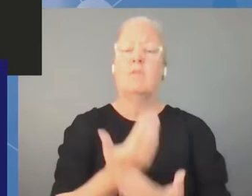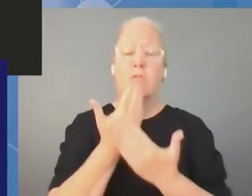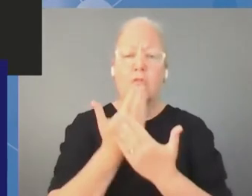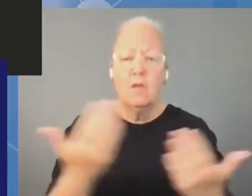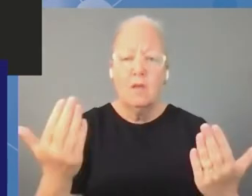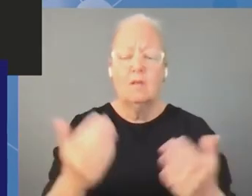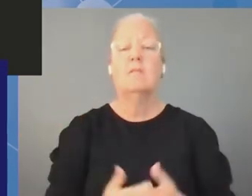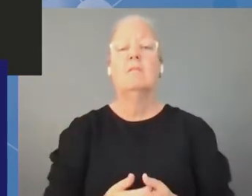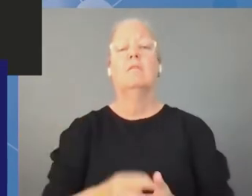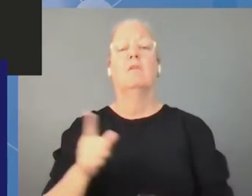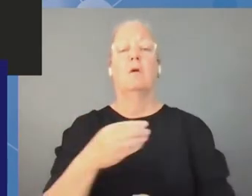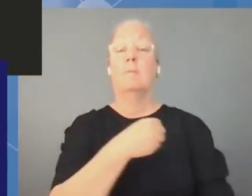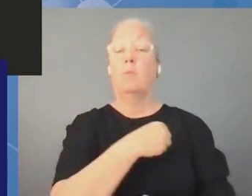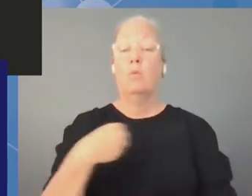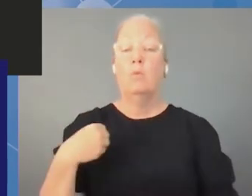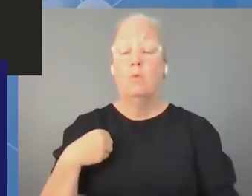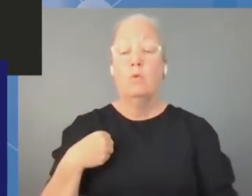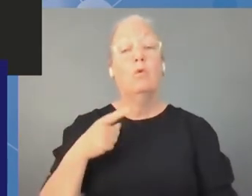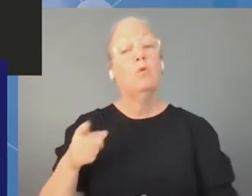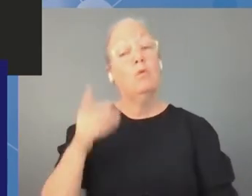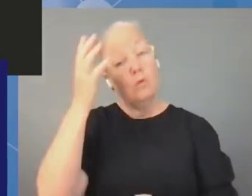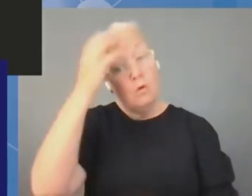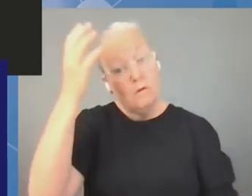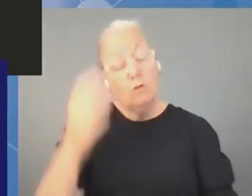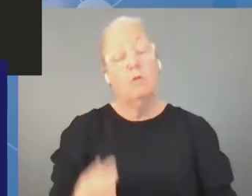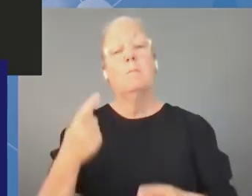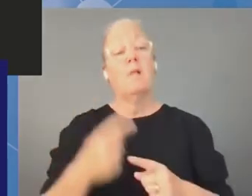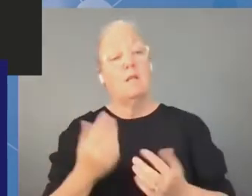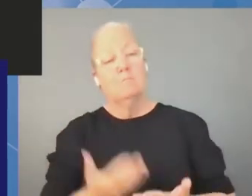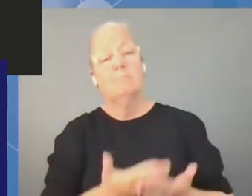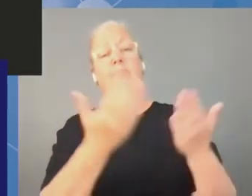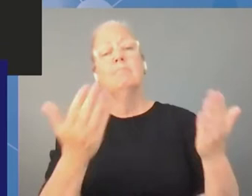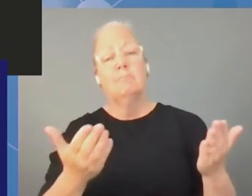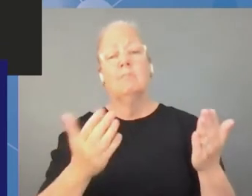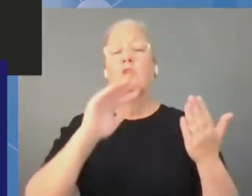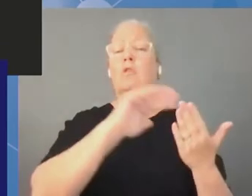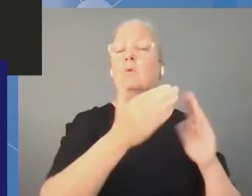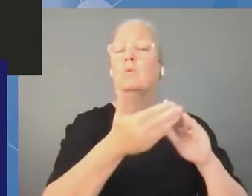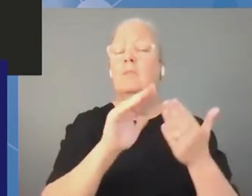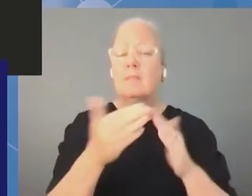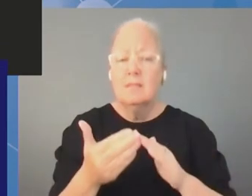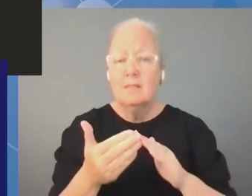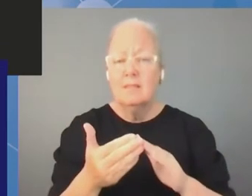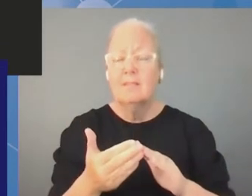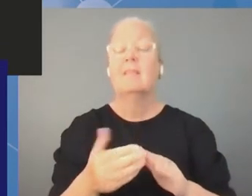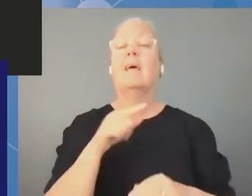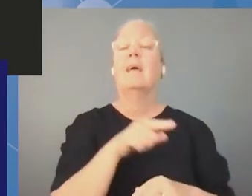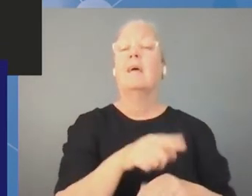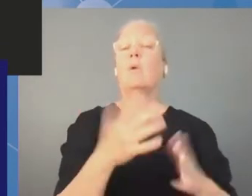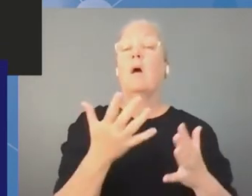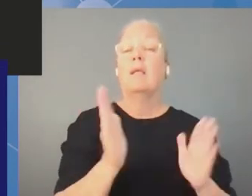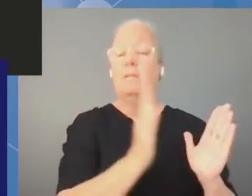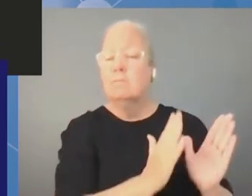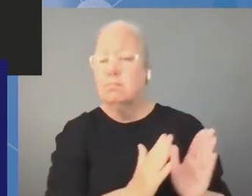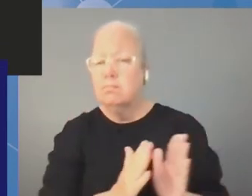回到了瑞士。是像我在此呢，能感谢波兰政府和所有的主办方，波兰